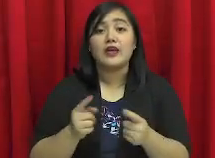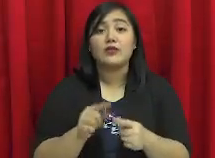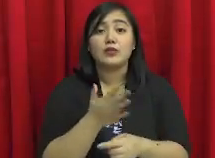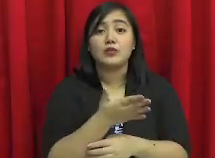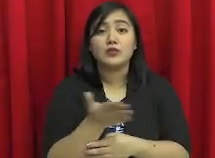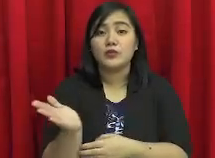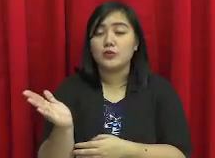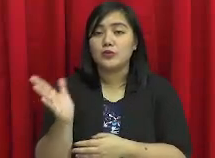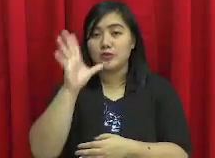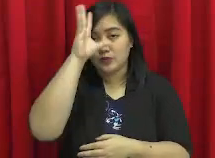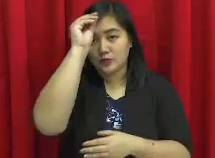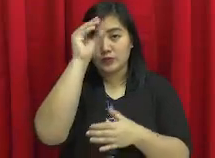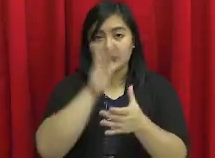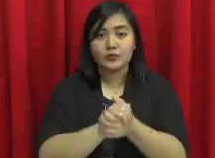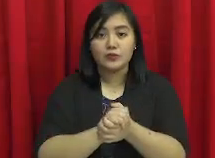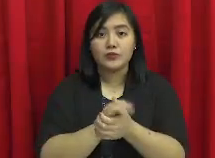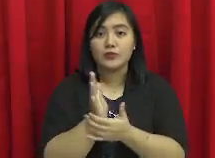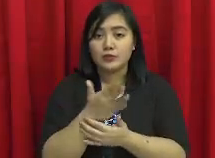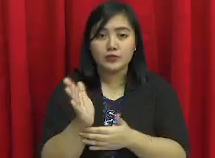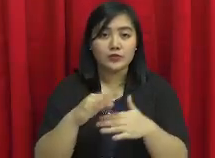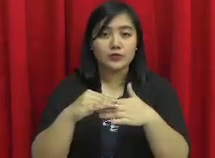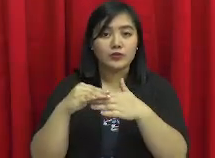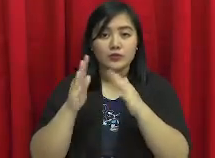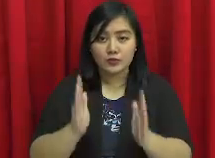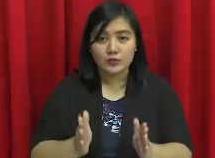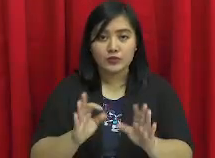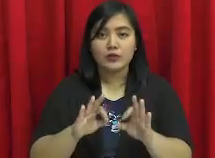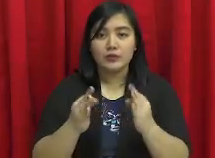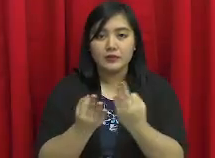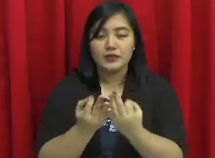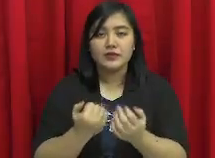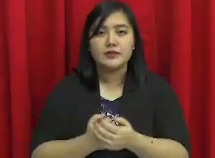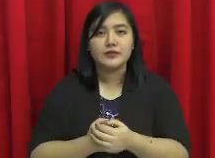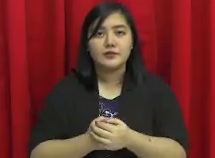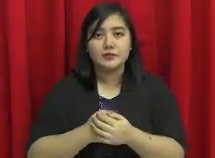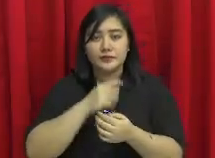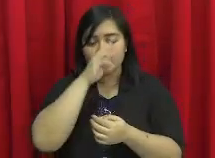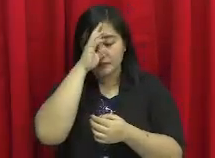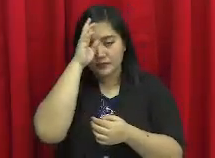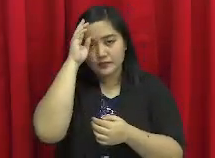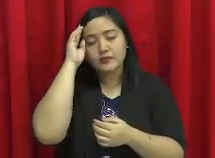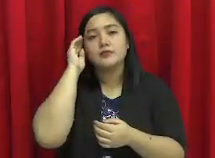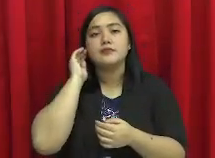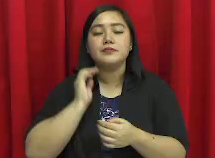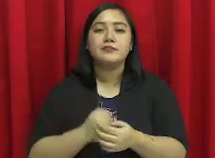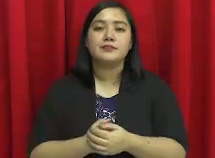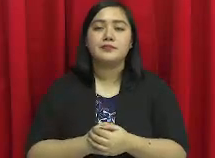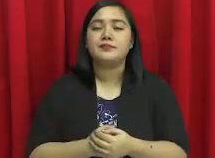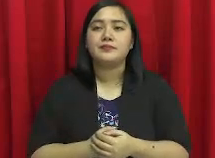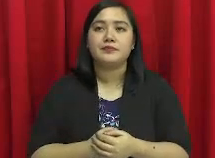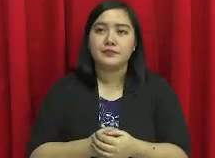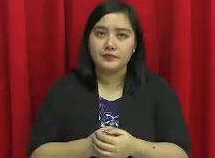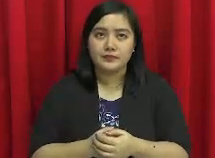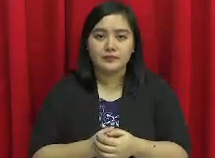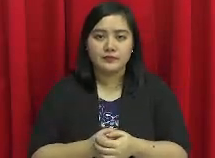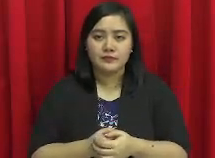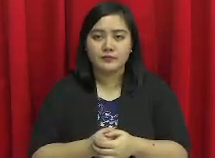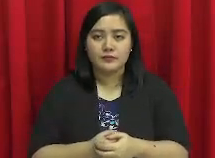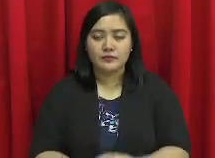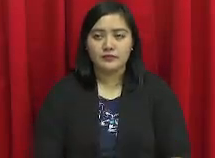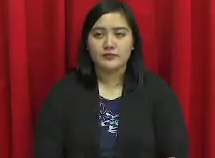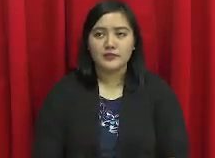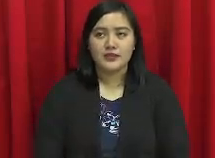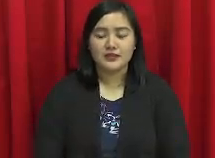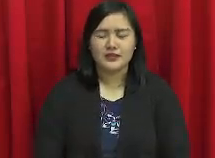mga asawang lalaki. Mm-hmm. Sa ating mga leaders of the home. It was the, kapapansin niyo po, gusto ko lang balikan ito saglit, Sir Conrad. Ha?